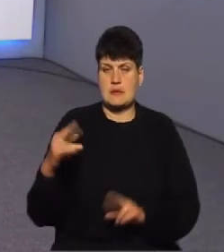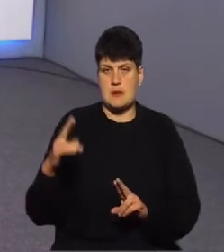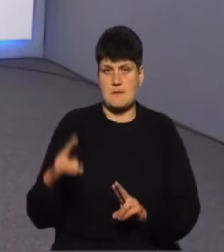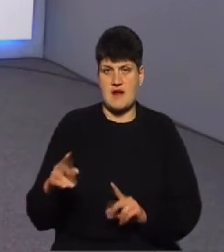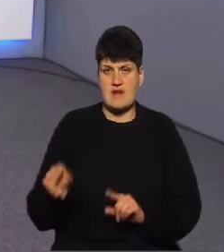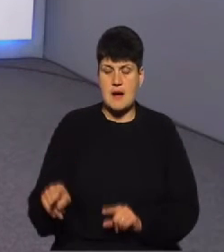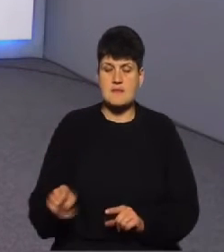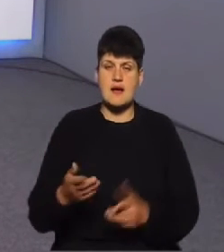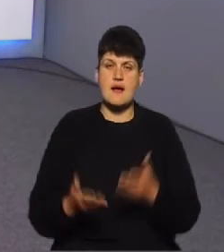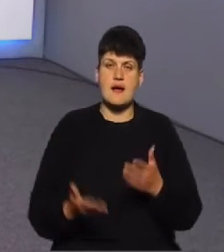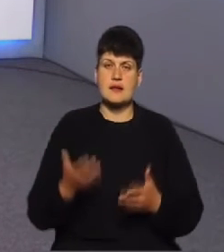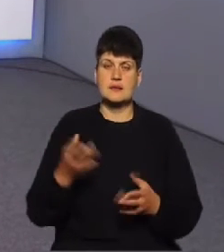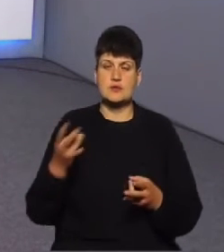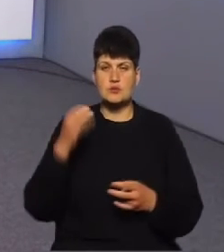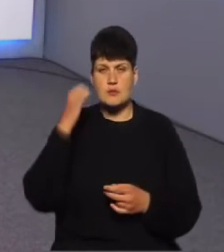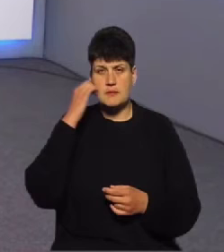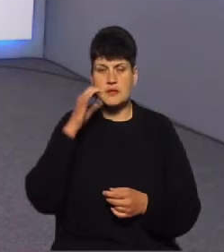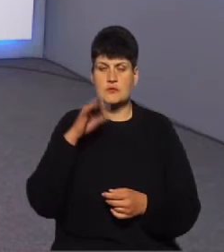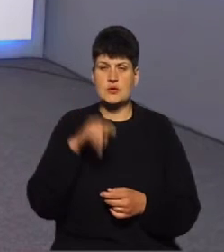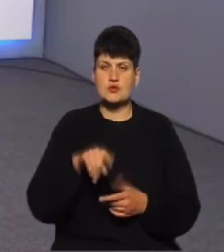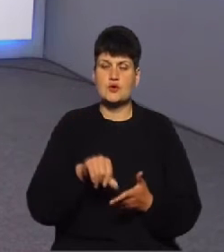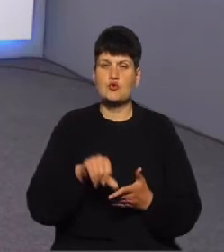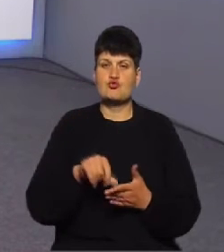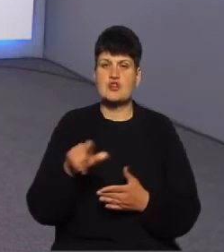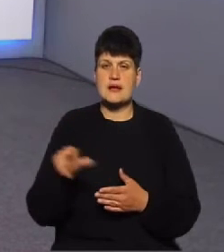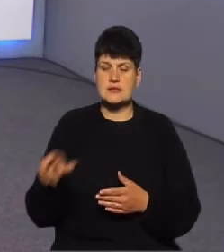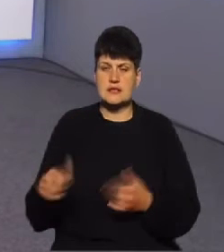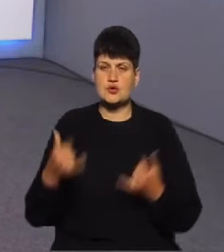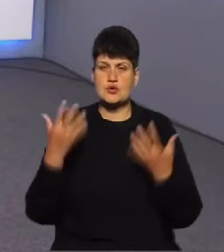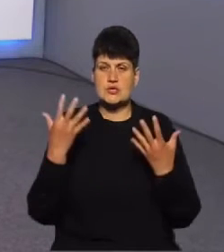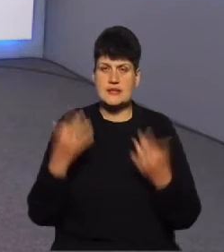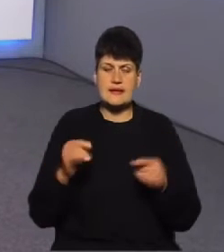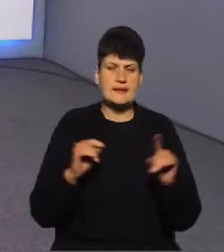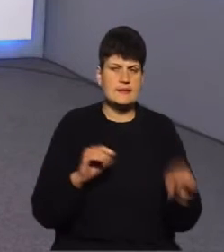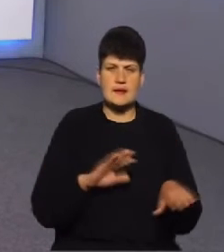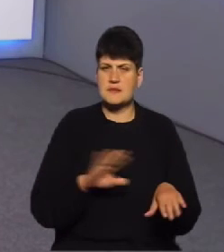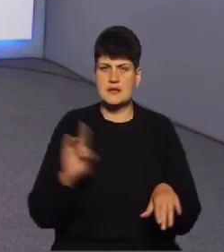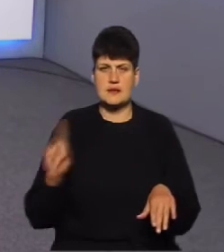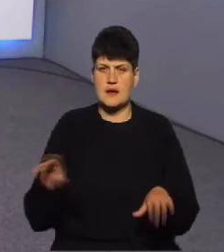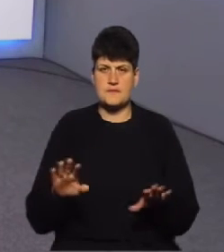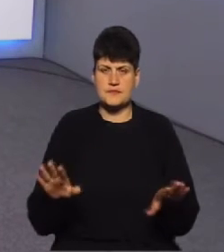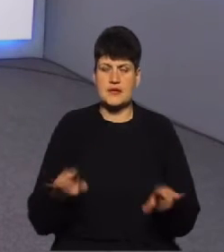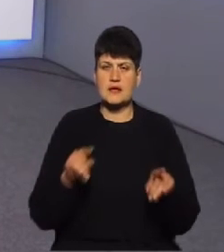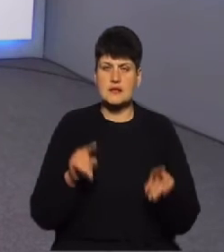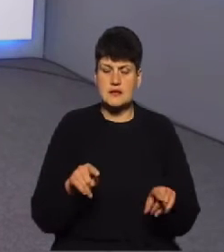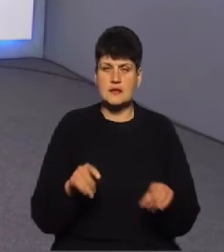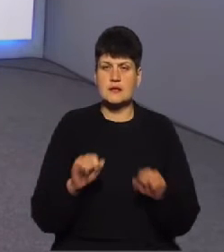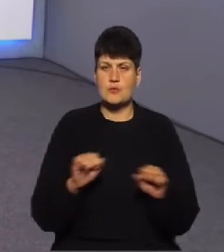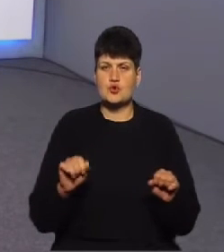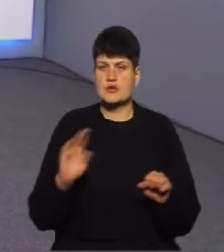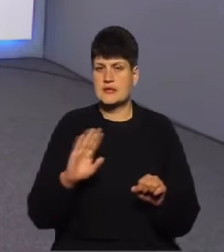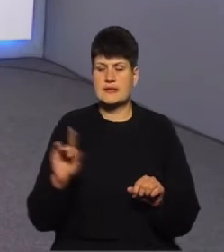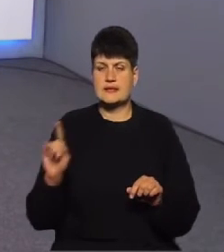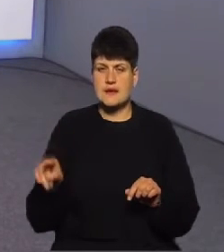таки, потрібно пам'ятати завжди про це, що вони все-таки учасники. На сьогоднішній день, якщо чесно, вони ні там, ні там. Угу. Тобто їх не можуть як там, це не є